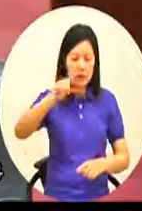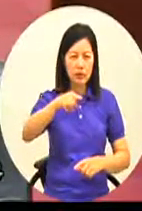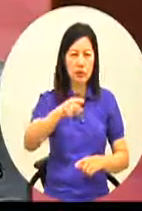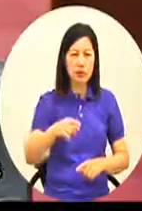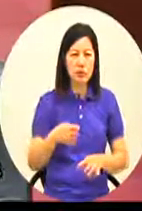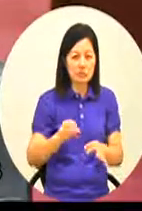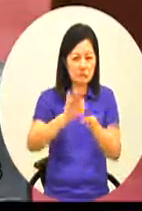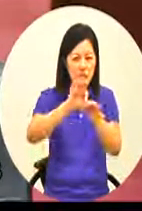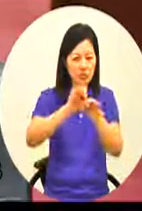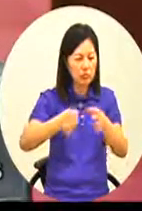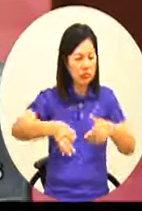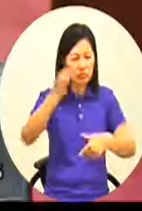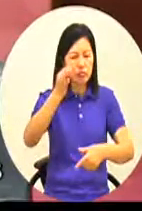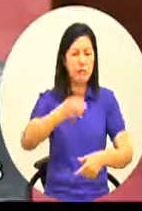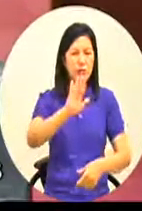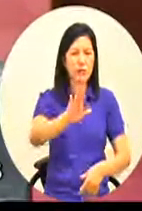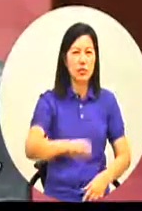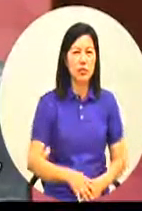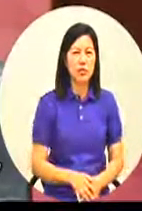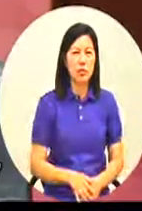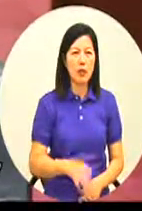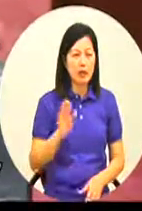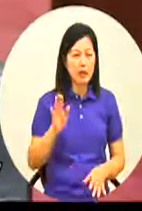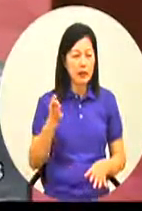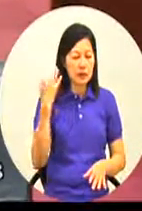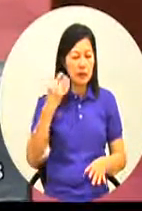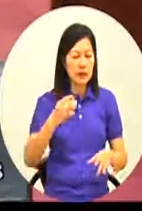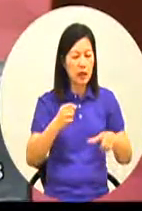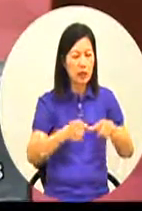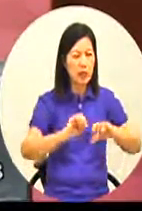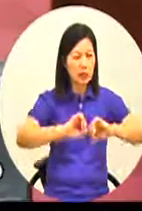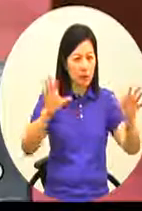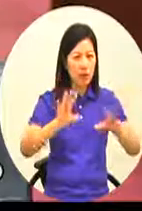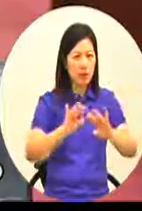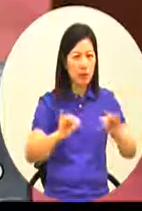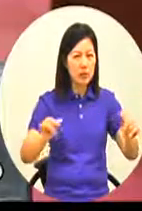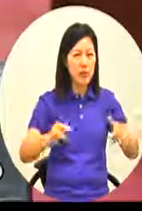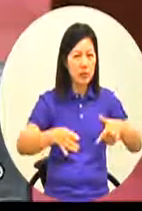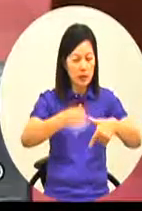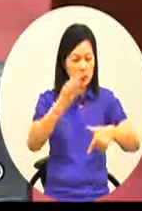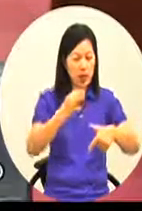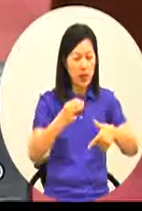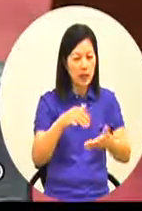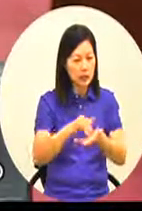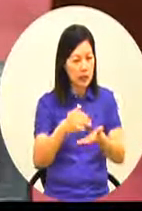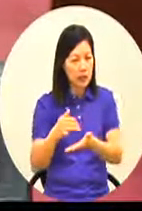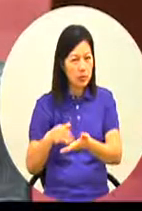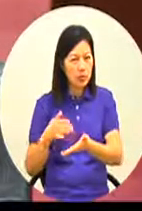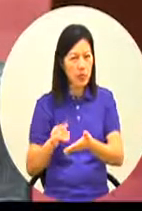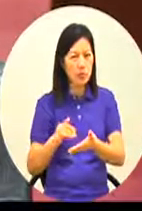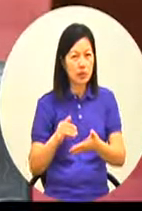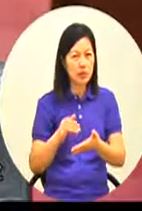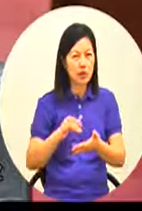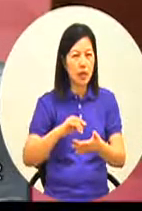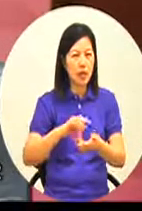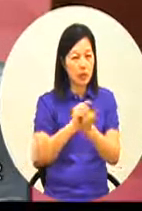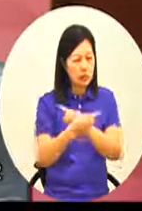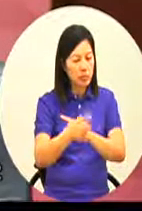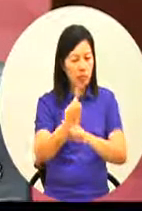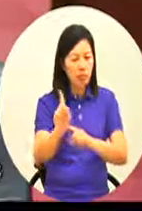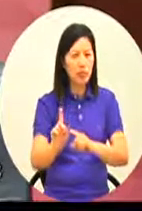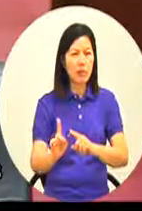公告地价是较早以公告地价来调来咧迄个参考来换算做迄个地价税嘛，对不对？